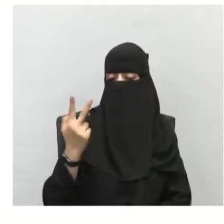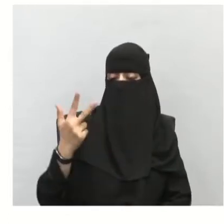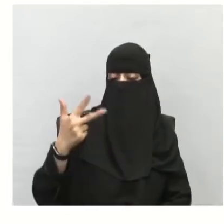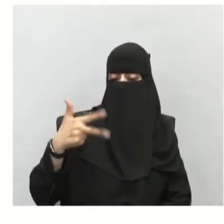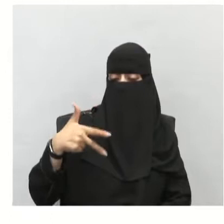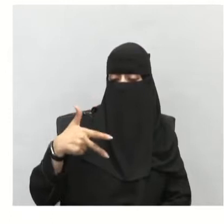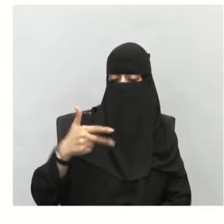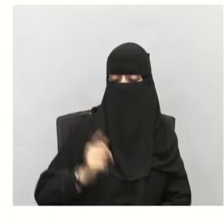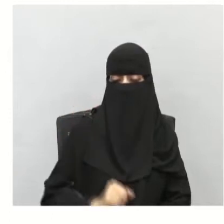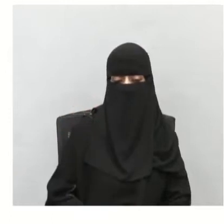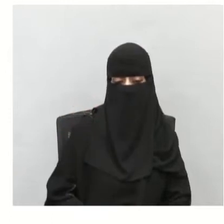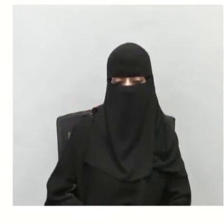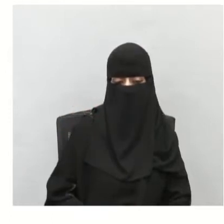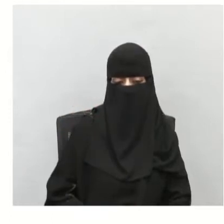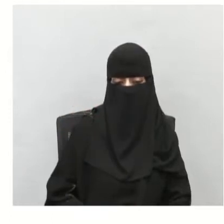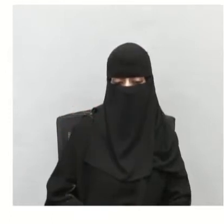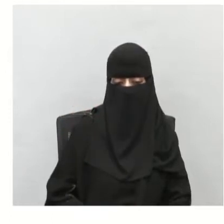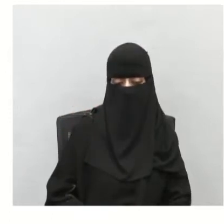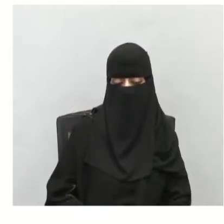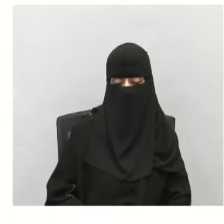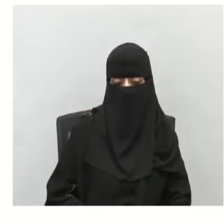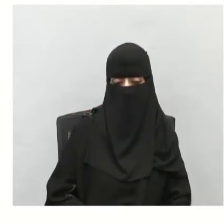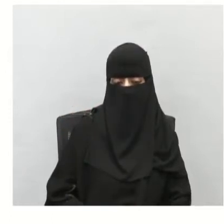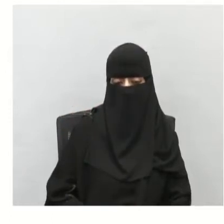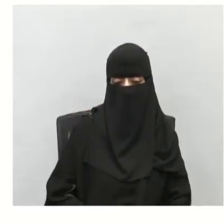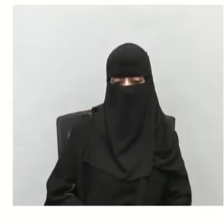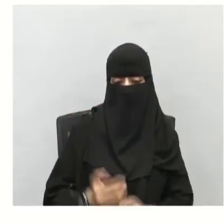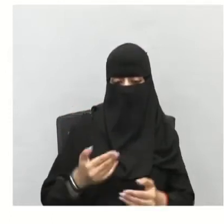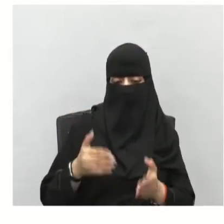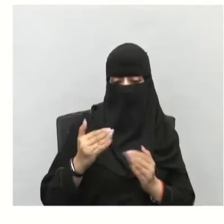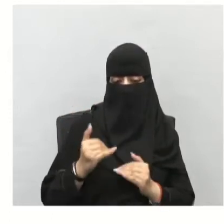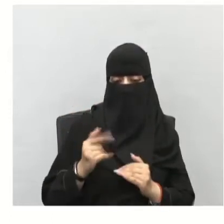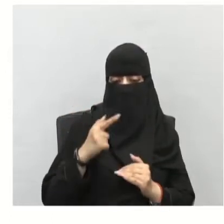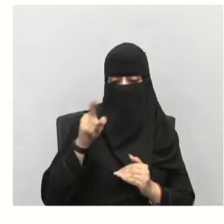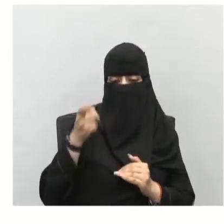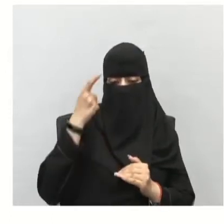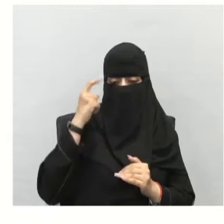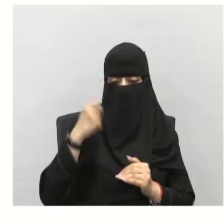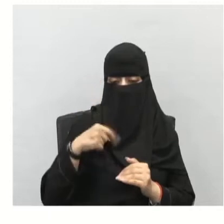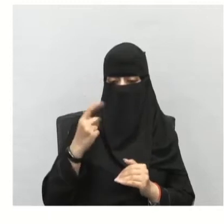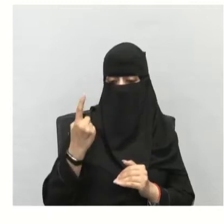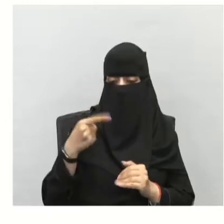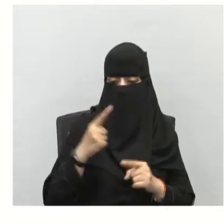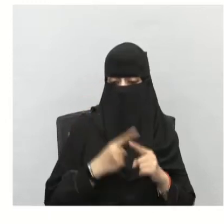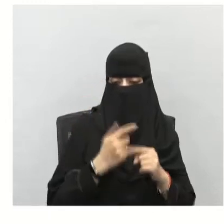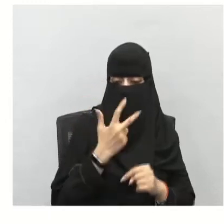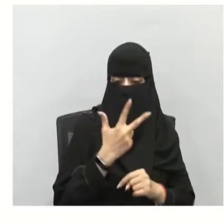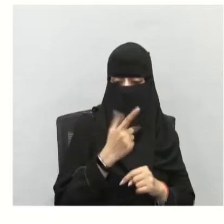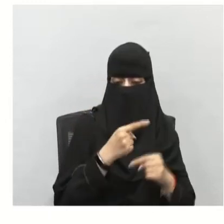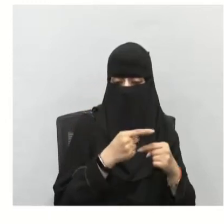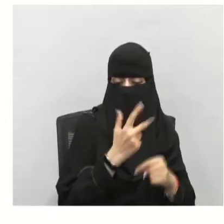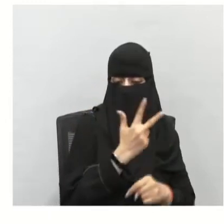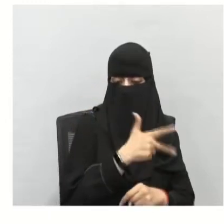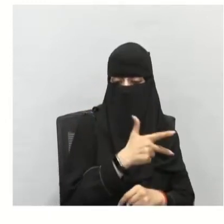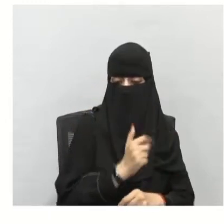8، أحسنتم، يساوي ماذا؟ يساوي 80. ممتازين. إذن سالم 10 ضرب 8 يساوي